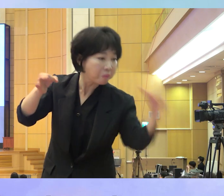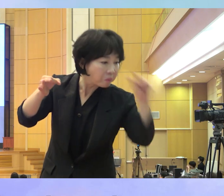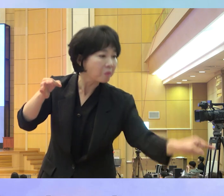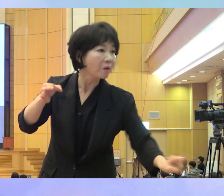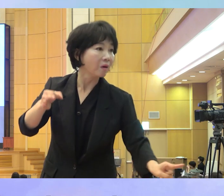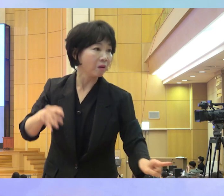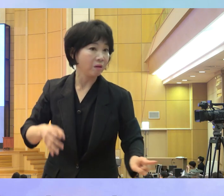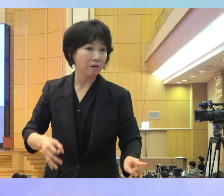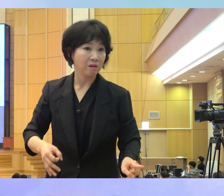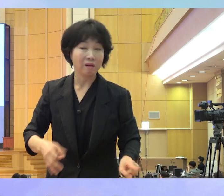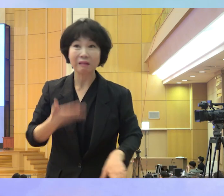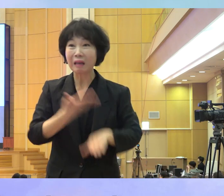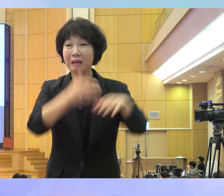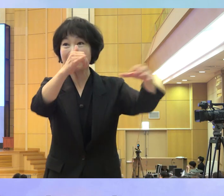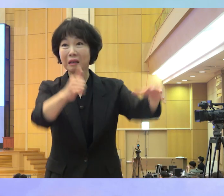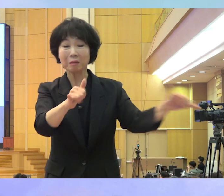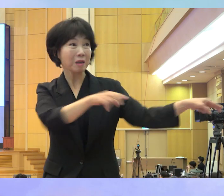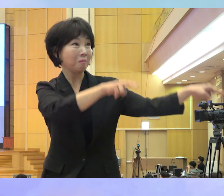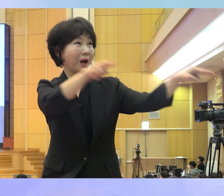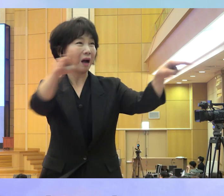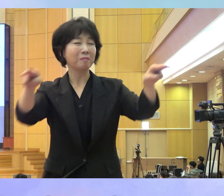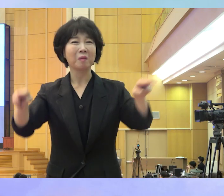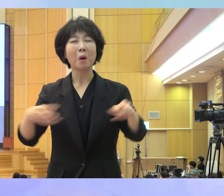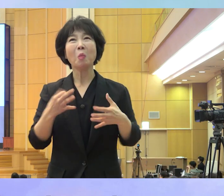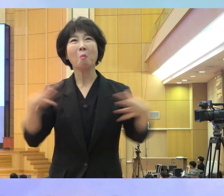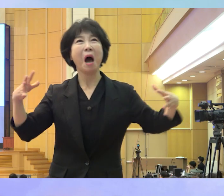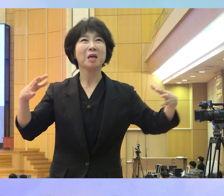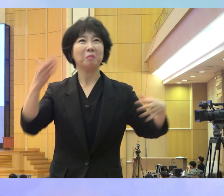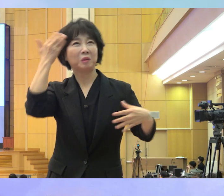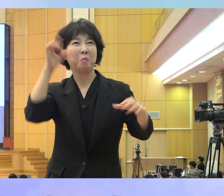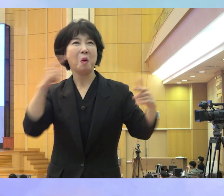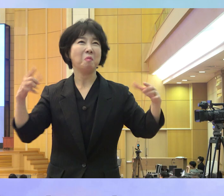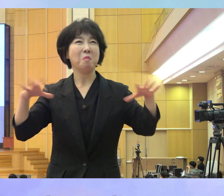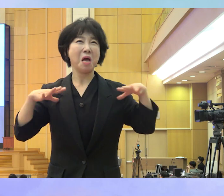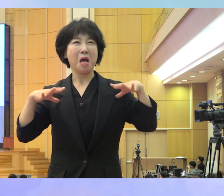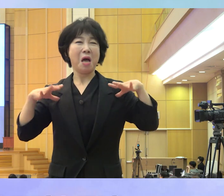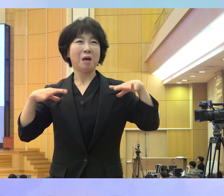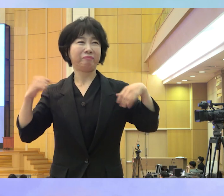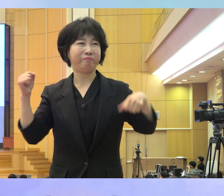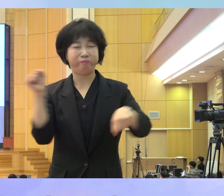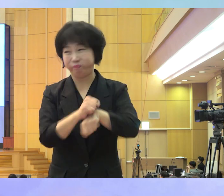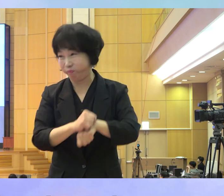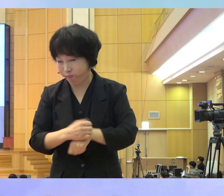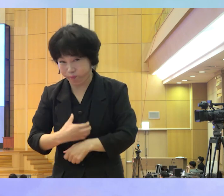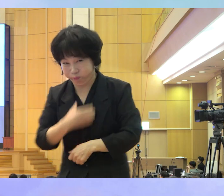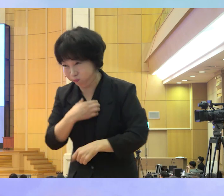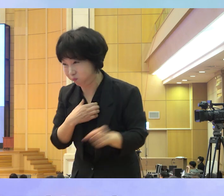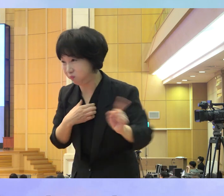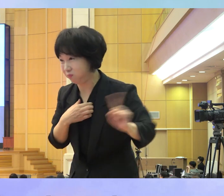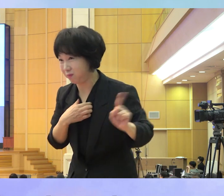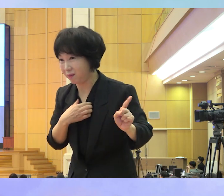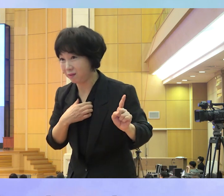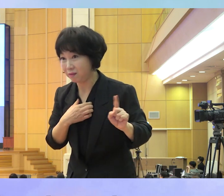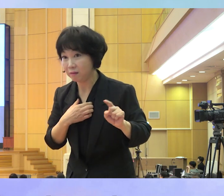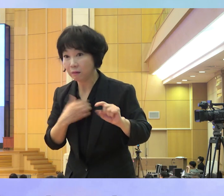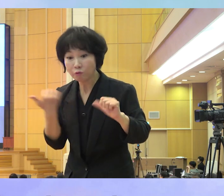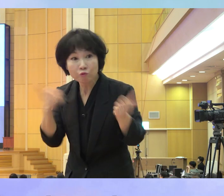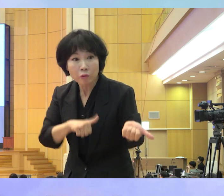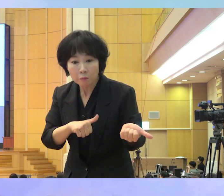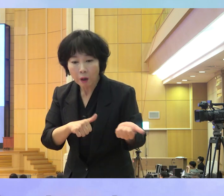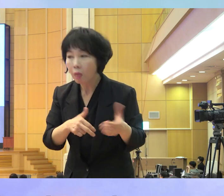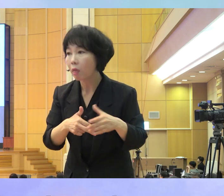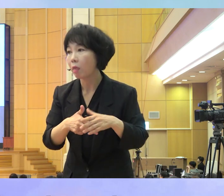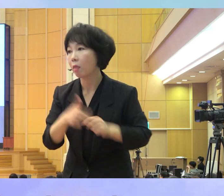얼마나 아는 척하고 잘난 척하고 그래 봤자 죽고 나면 뭐 있어요? 아무것도 없지.